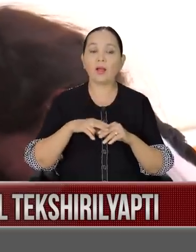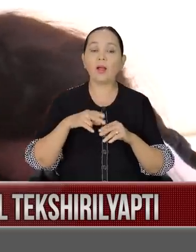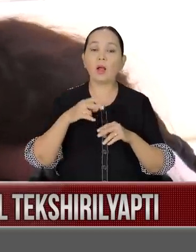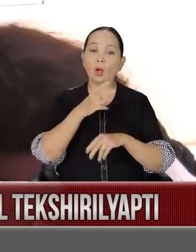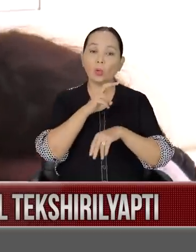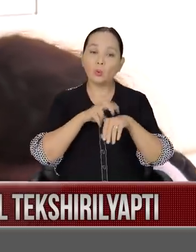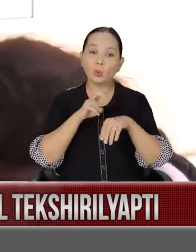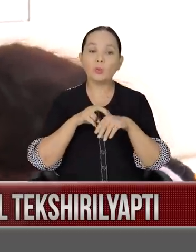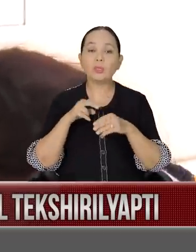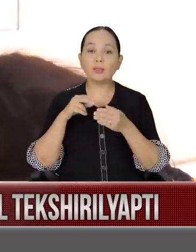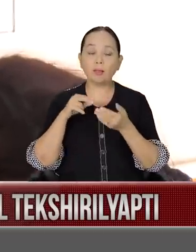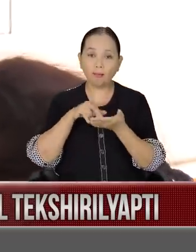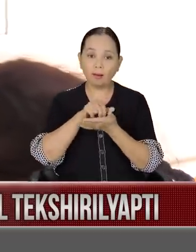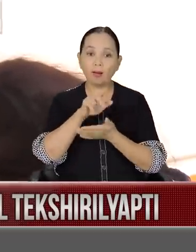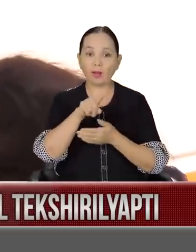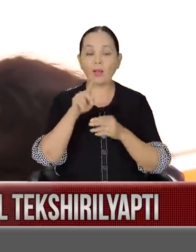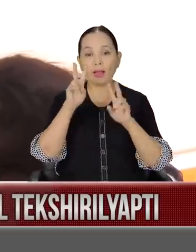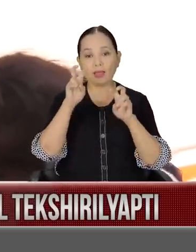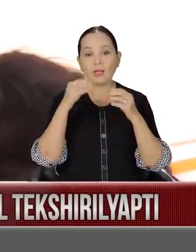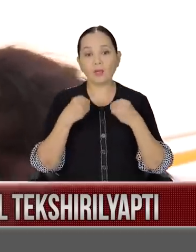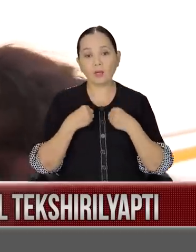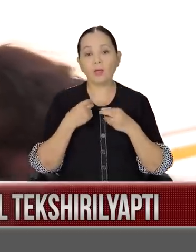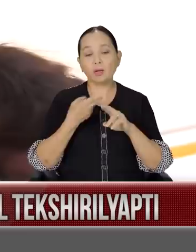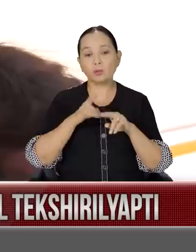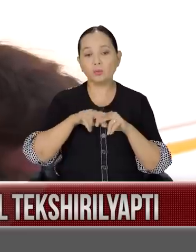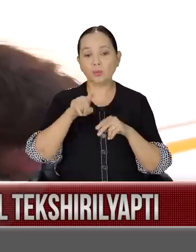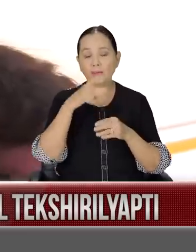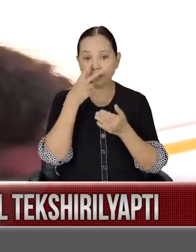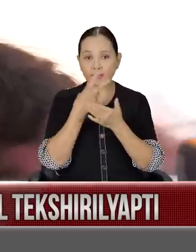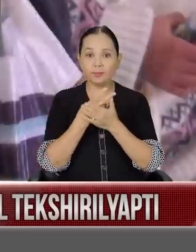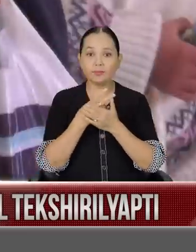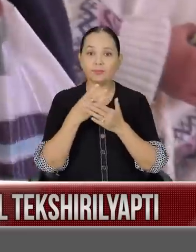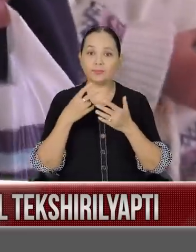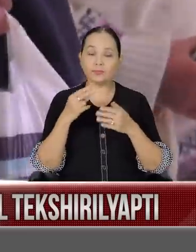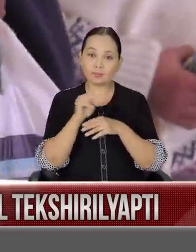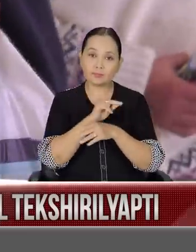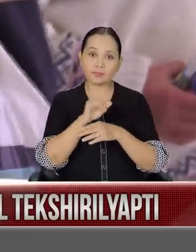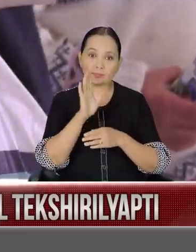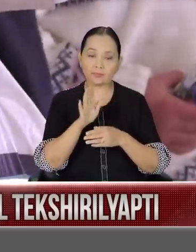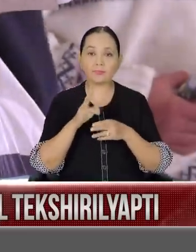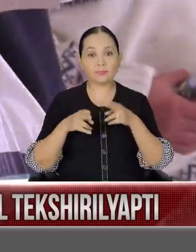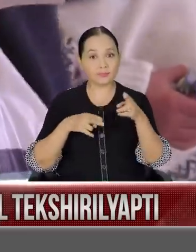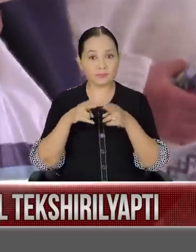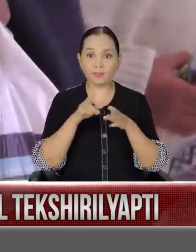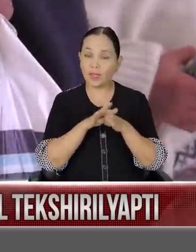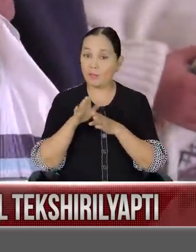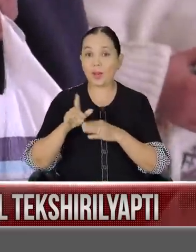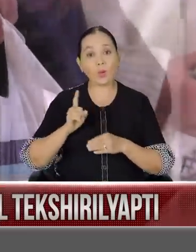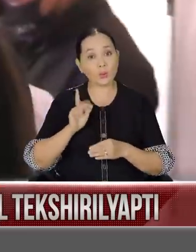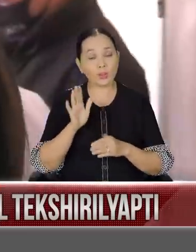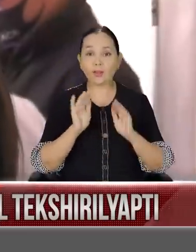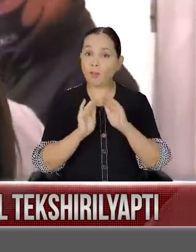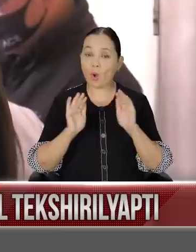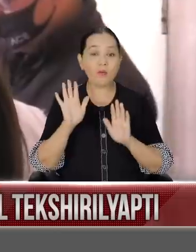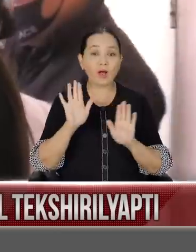doktorga kiryapmiz. Endi aşa doktordan tashxis qo'ysang, yoshingni qarab qilamiz. Tashxis qo'yilib, jarrohlik amaliyotini kutayotgan